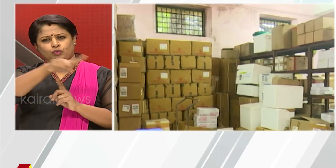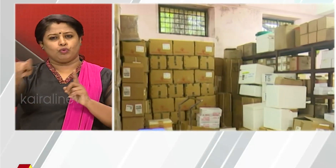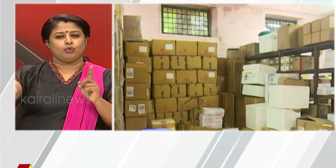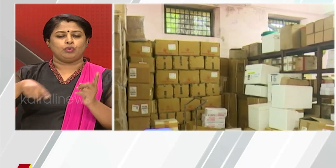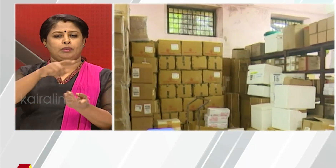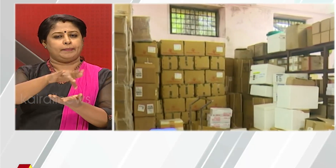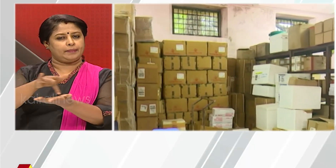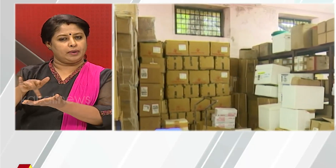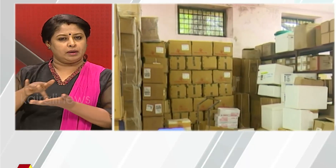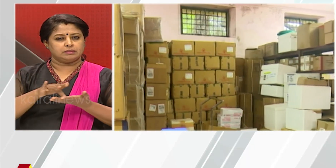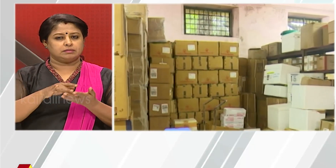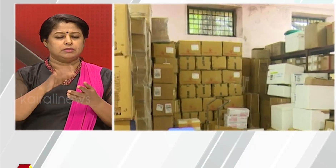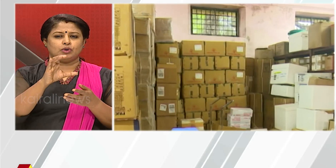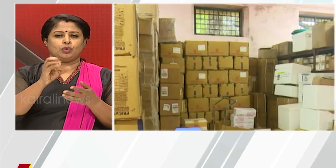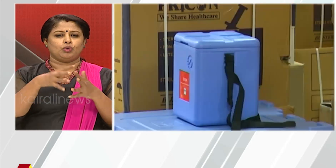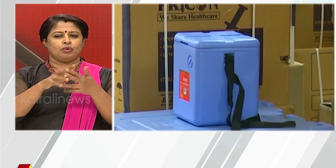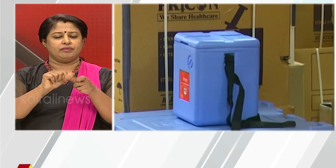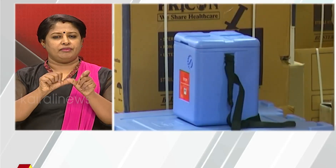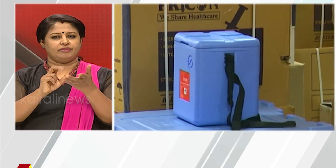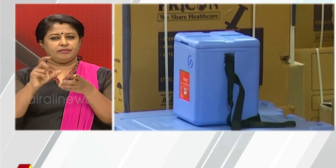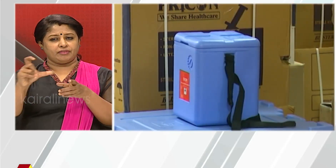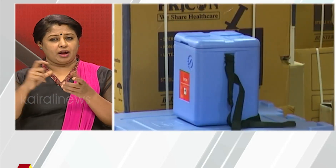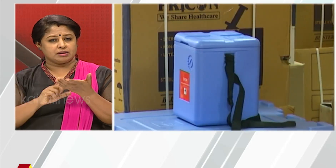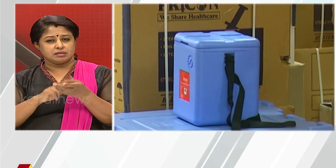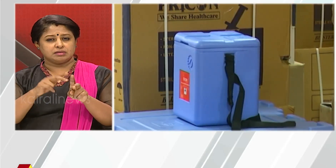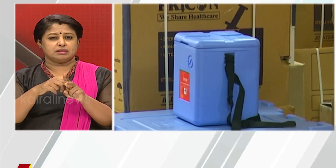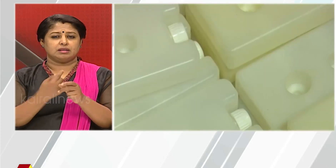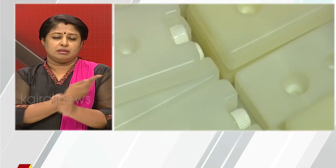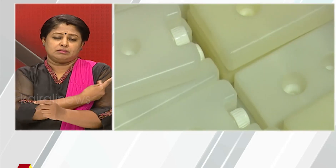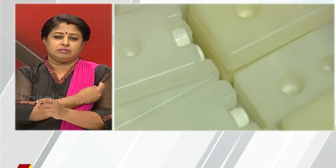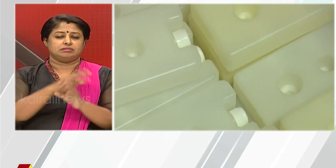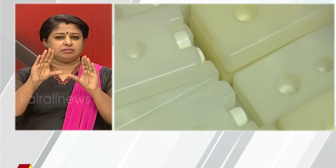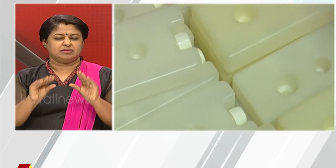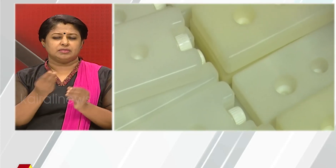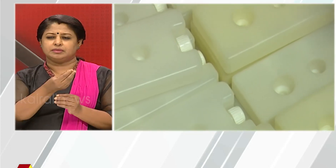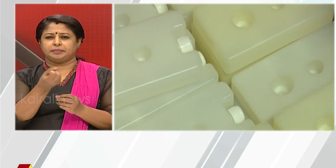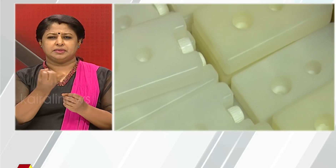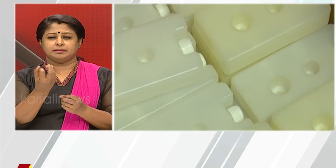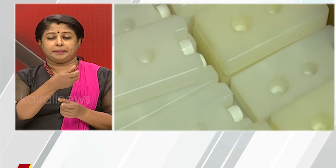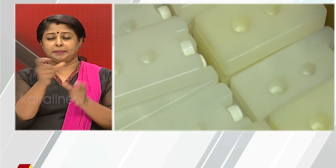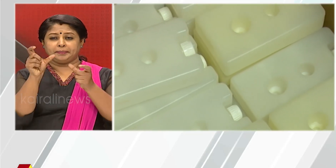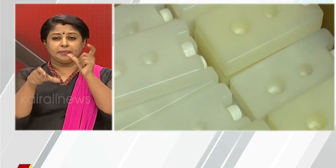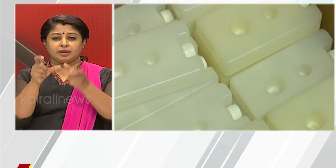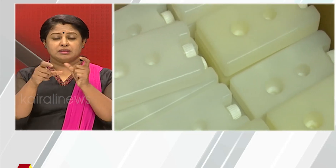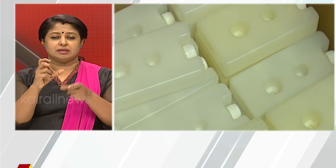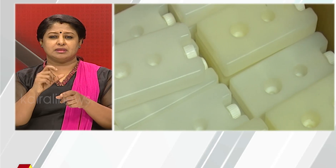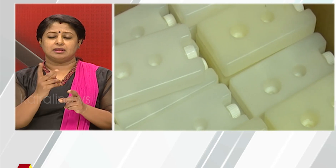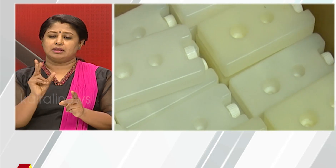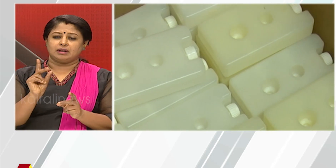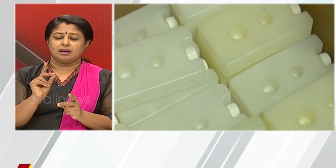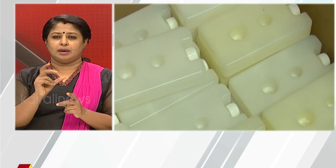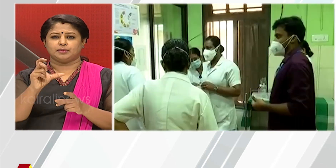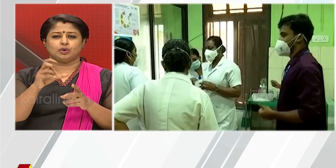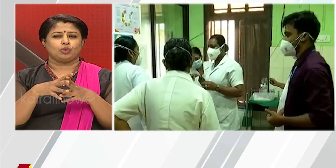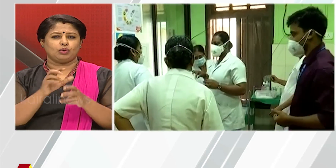ജില്ലകളിലുമുള്ള കോവാക്സിൻ സ്റ്റോക്കും പരിമിതമാണ്. കോവാക്സിൻ എടുക്കാൻ പലരും വിമുഖത കാണിക്കുന്ന പശ്ചാത്തലത്തിലാണ് കോവാക്സിൻ നിലവിൽ സ്റ്റോക്കുള്ള